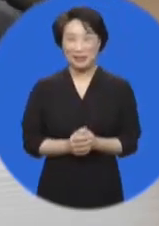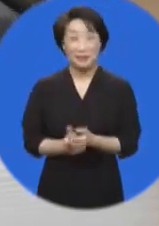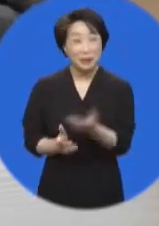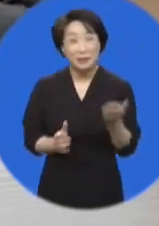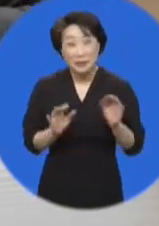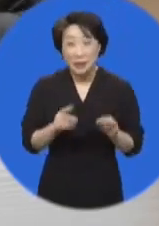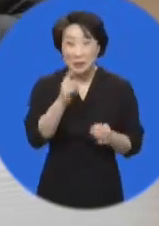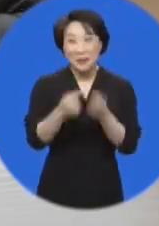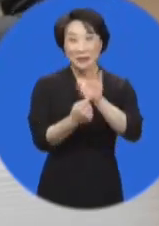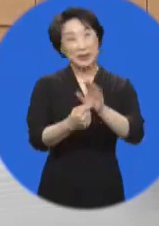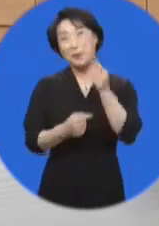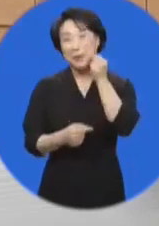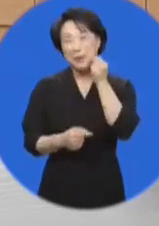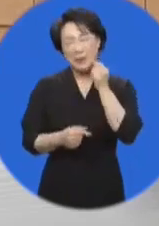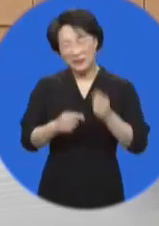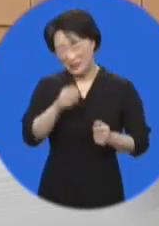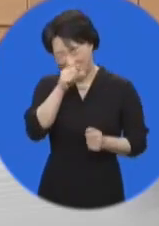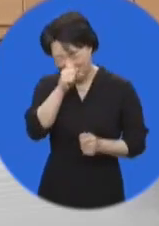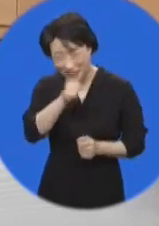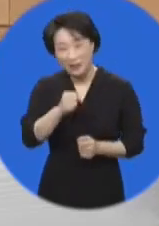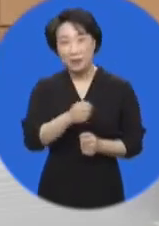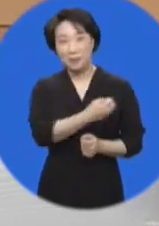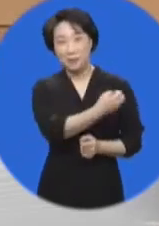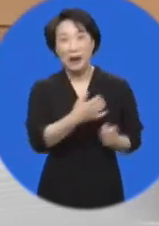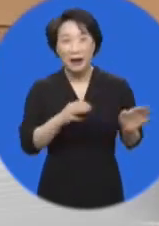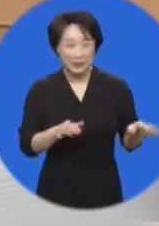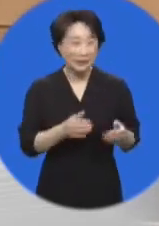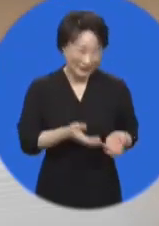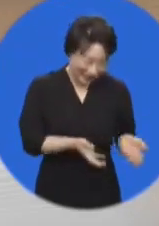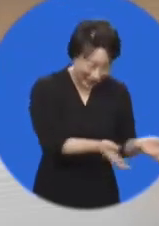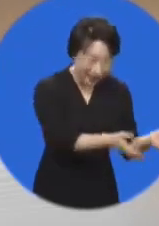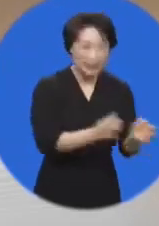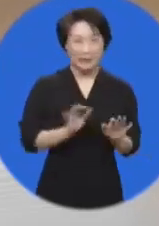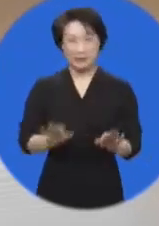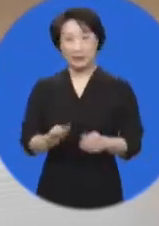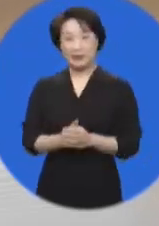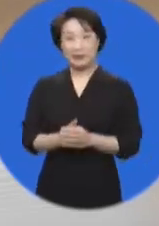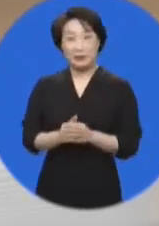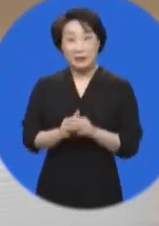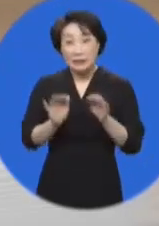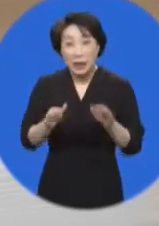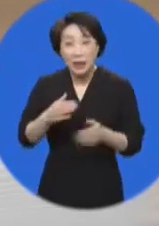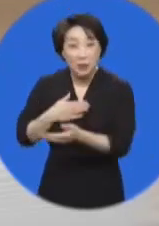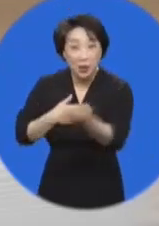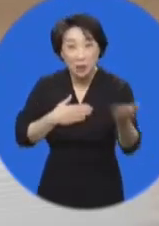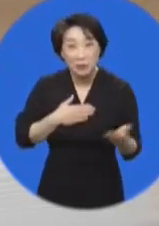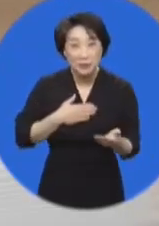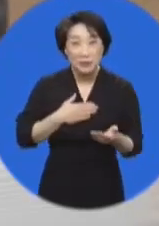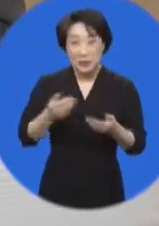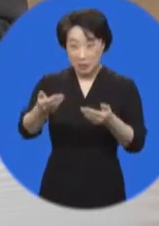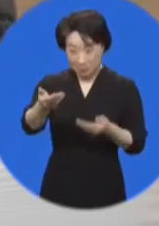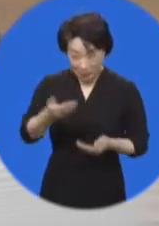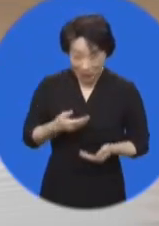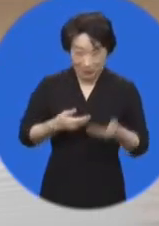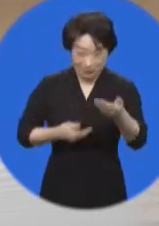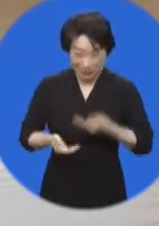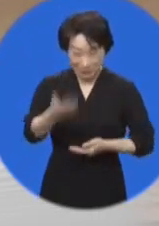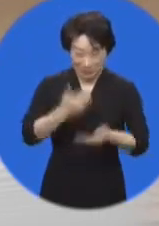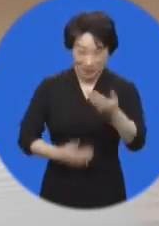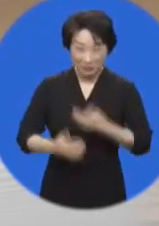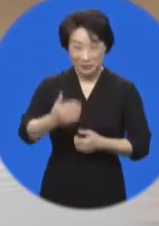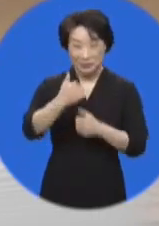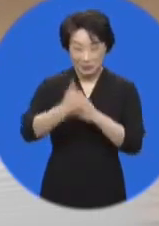말로 표현할 수 없이 좋게 들어가세요. 보세요. 사람이 이렇게 받고